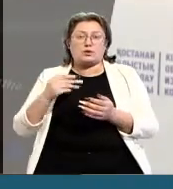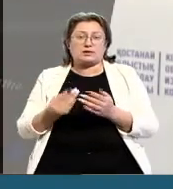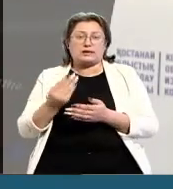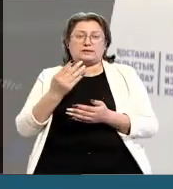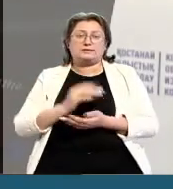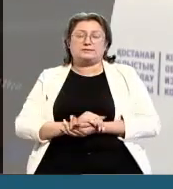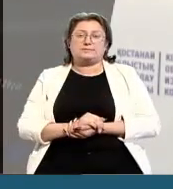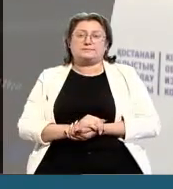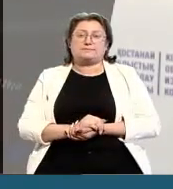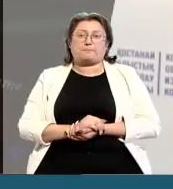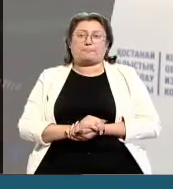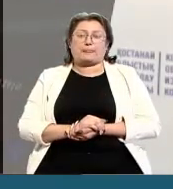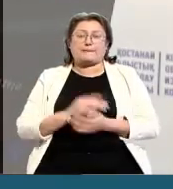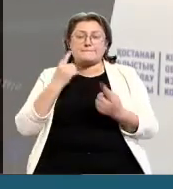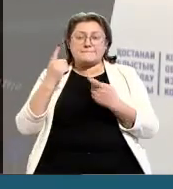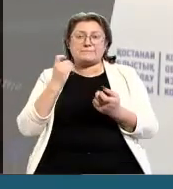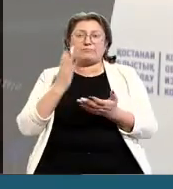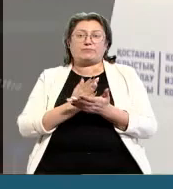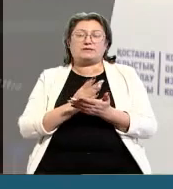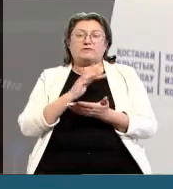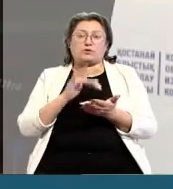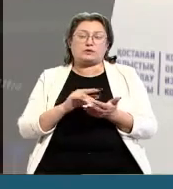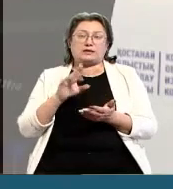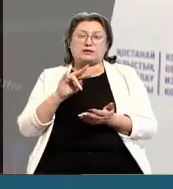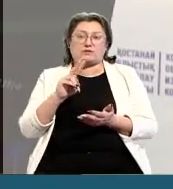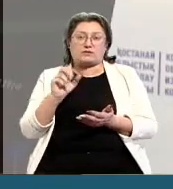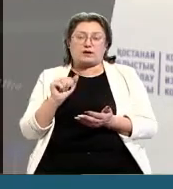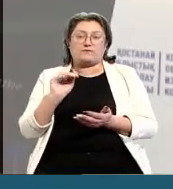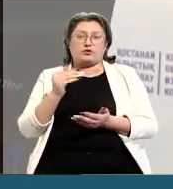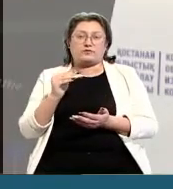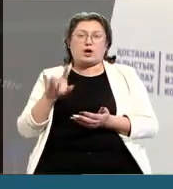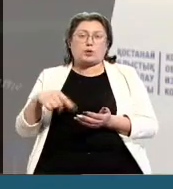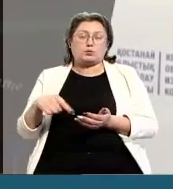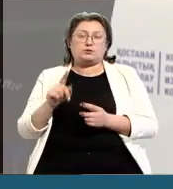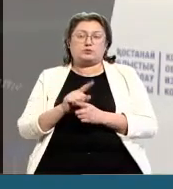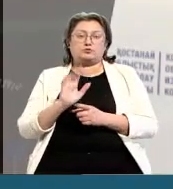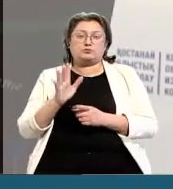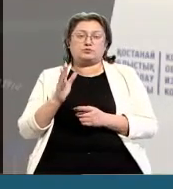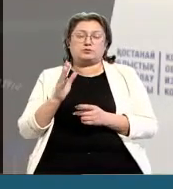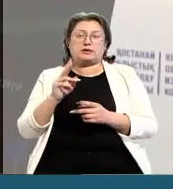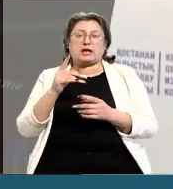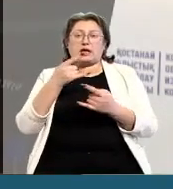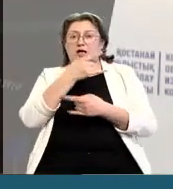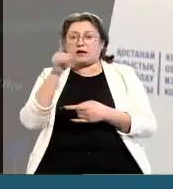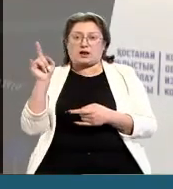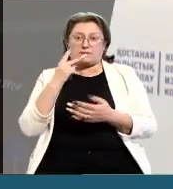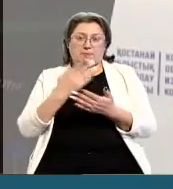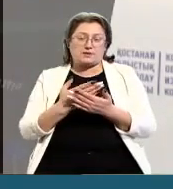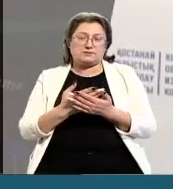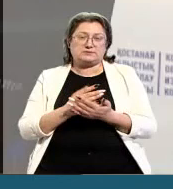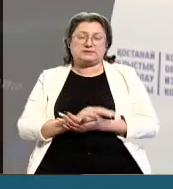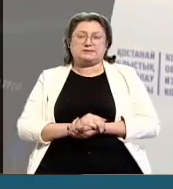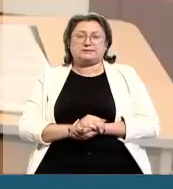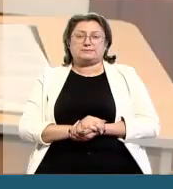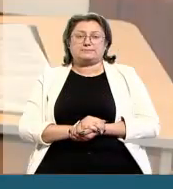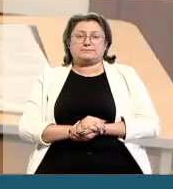Федоров және Рудный қалаларында да бар ақпарат LED-экрандарда да көрсетіледі. Ал дауыс берушілерге алдын ала шақыру қағаздары